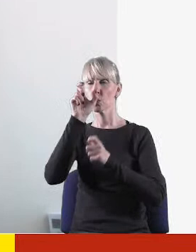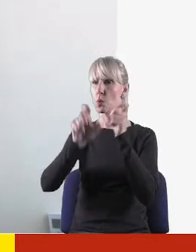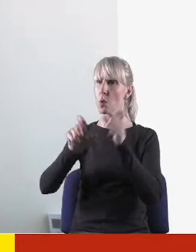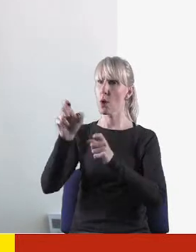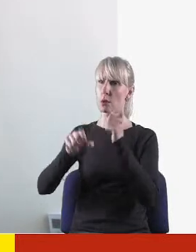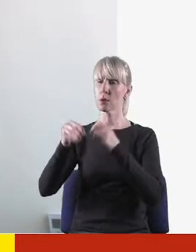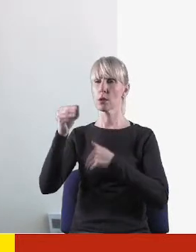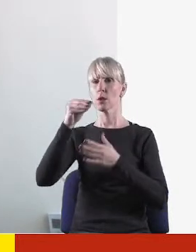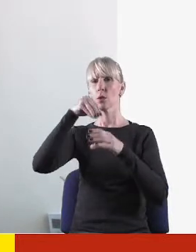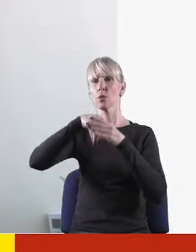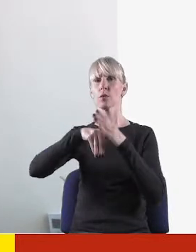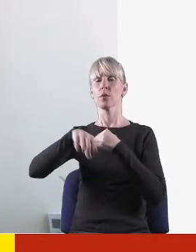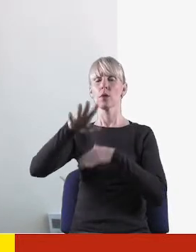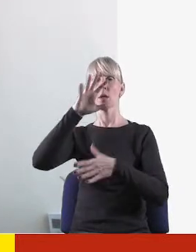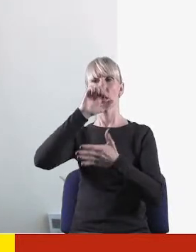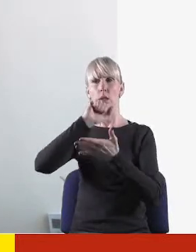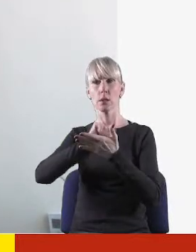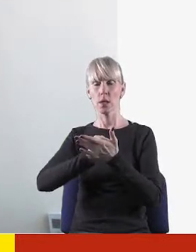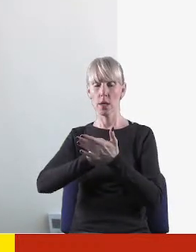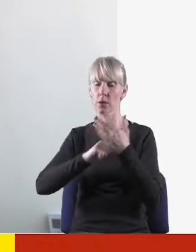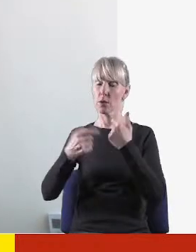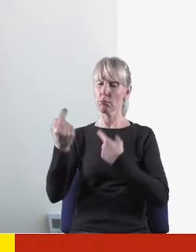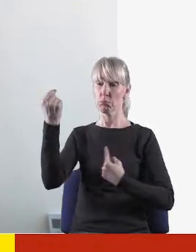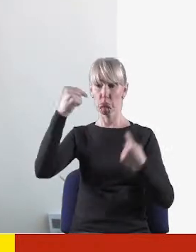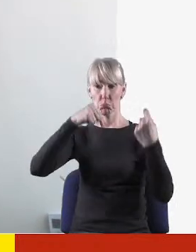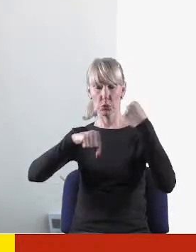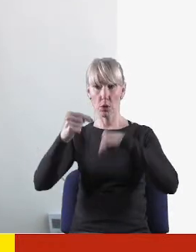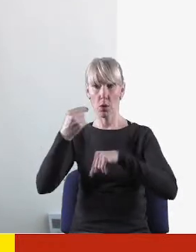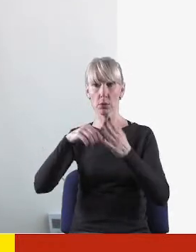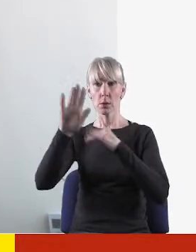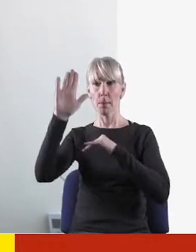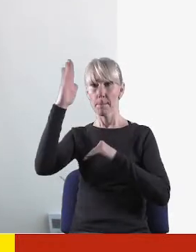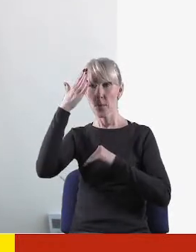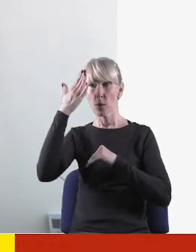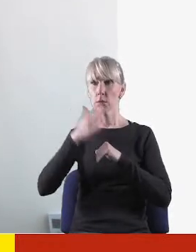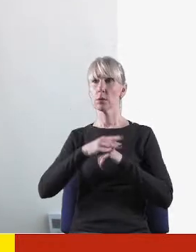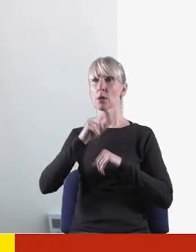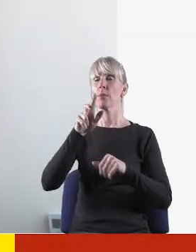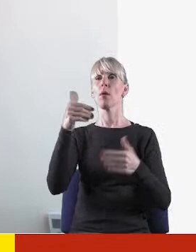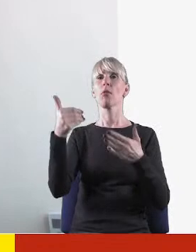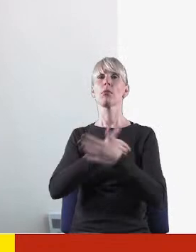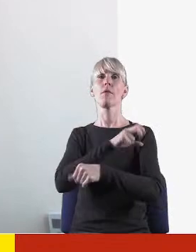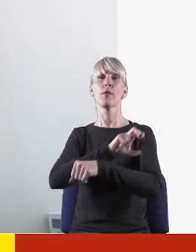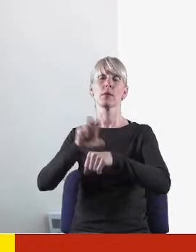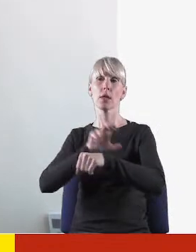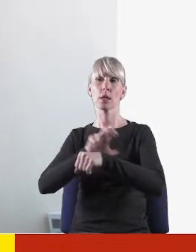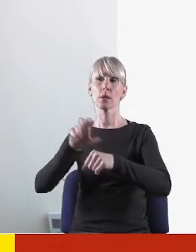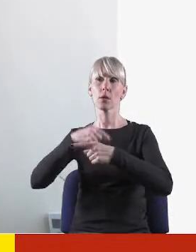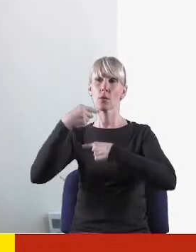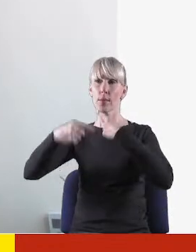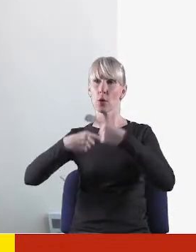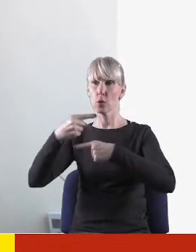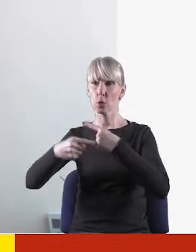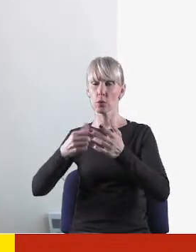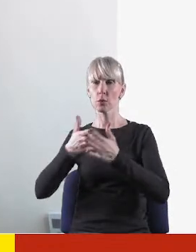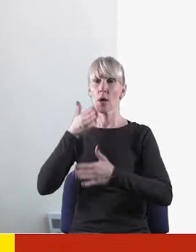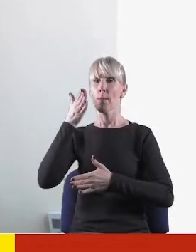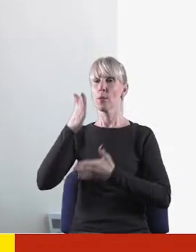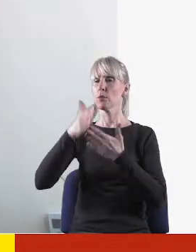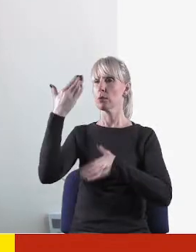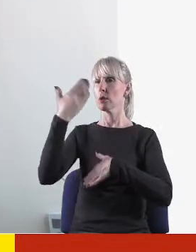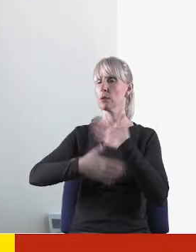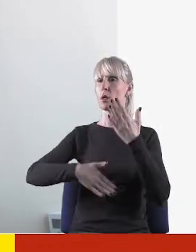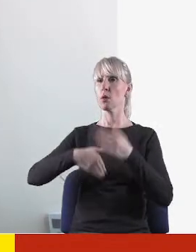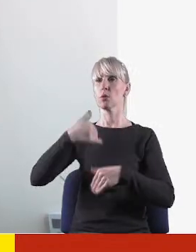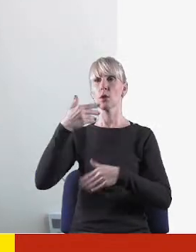trakcie zajęć już przychodzą i poznają skomplikowaną technologię produkcji, a potem po ukończeniu tego kursu